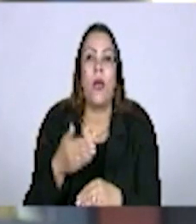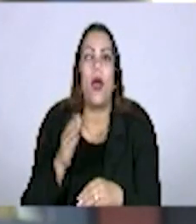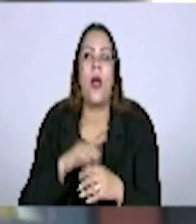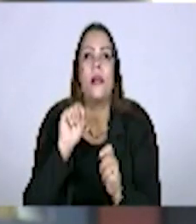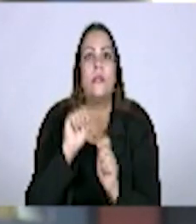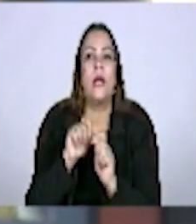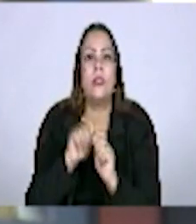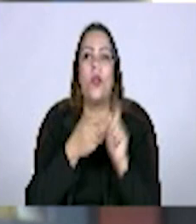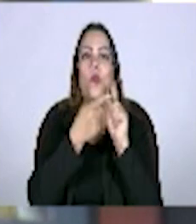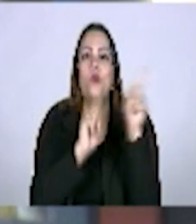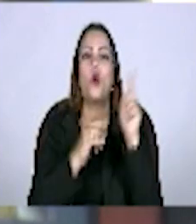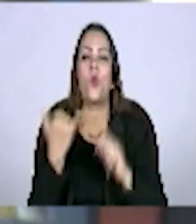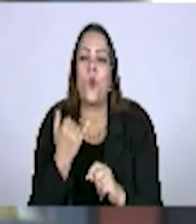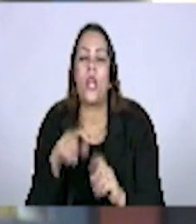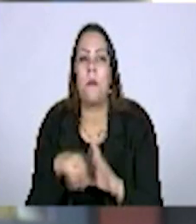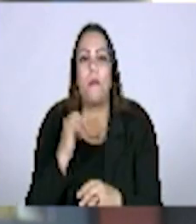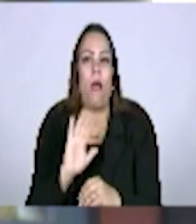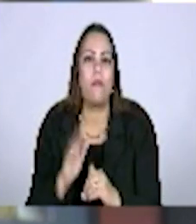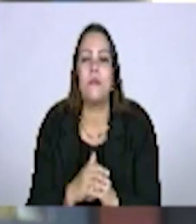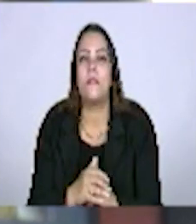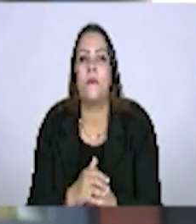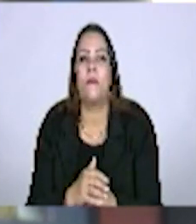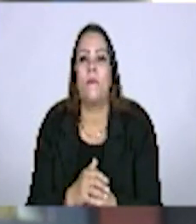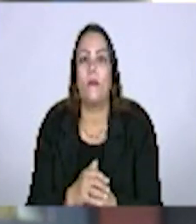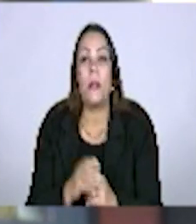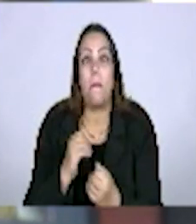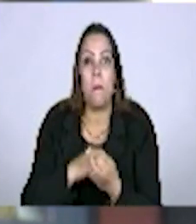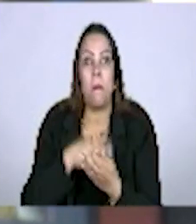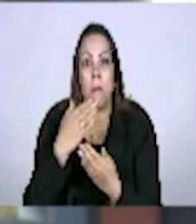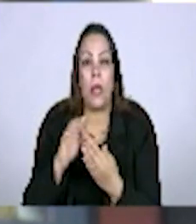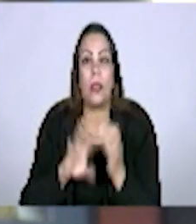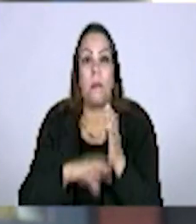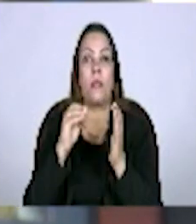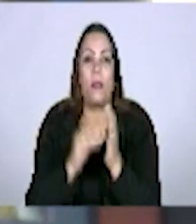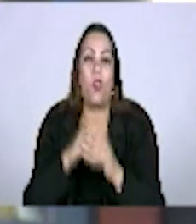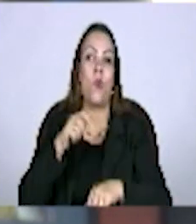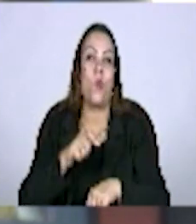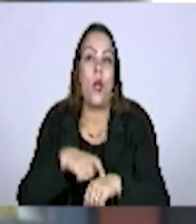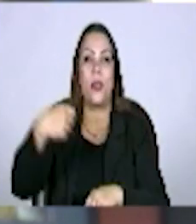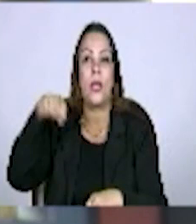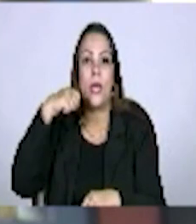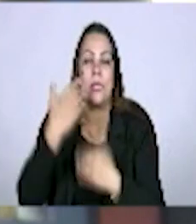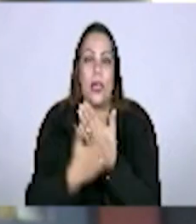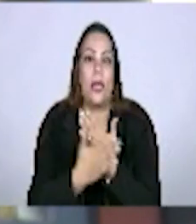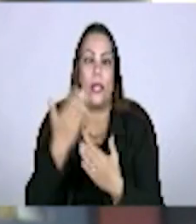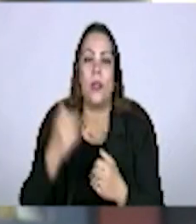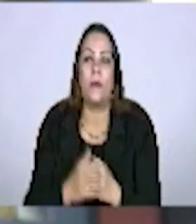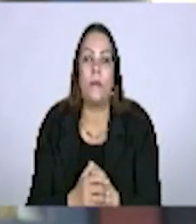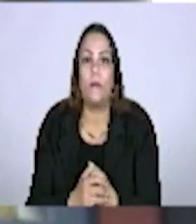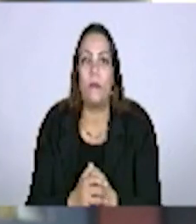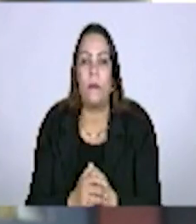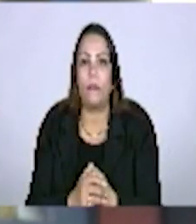تعديل وزاري قريب جدا او وشيك بعد بدايه الفتره الرئاسيات الجديده